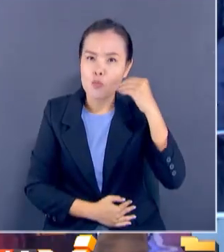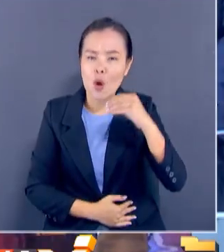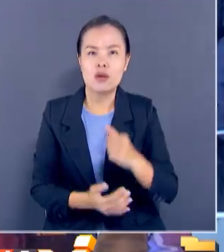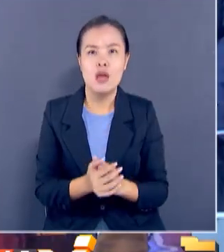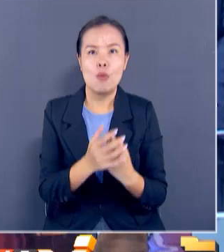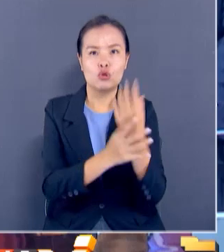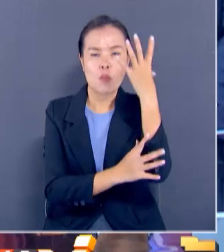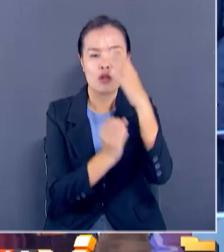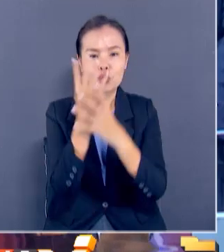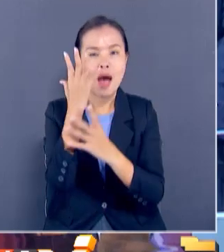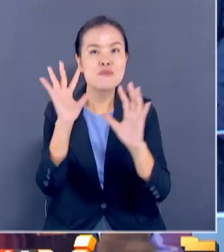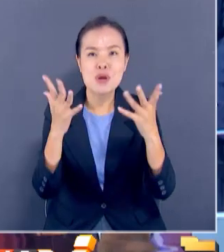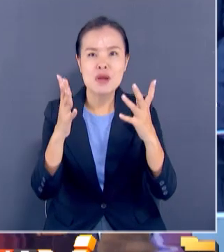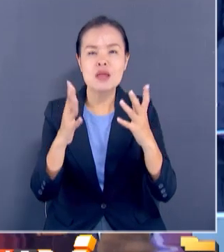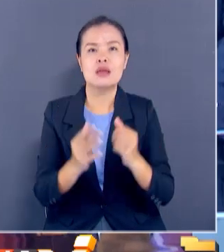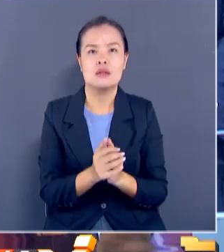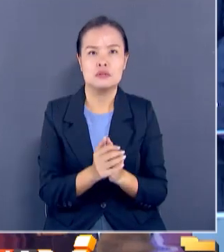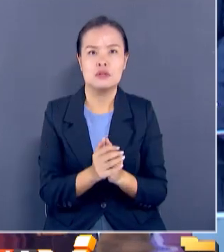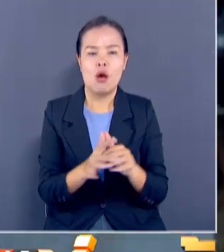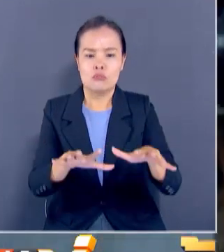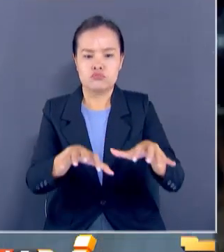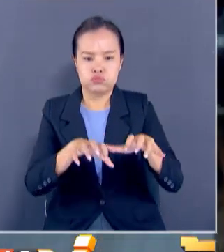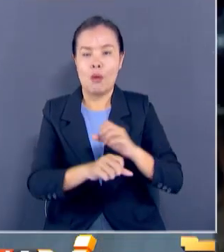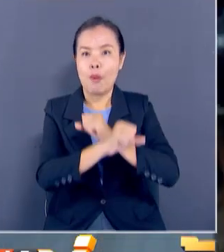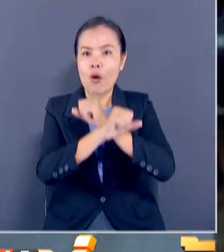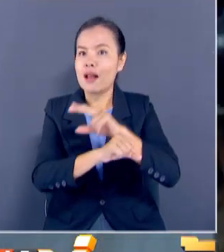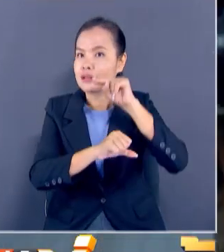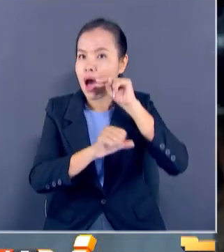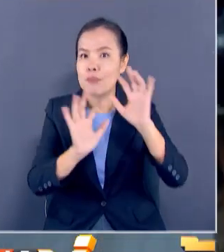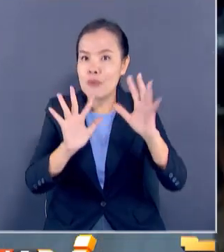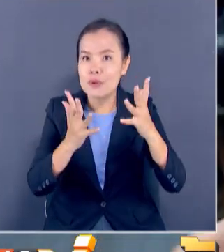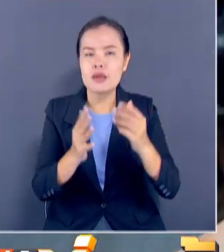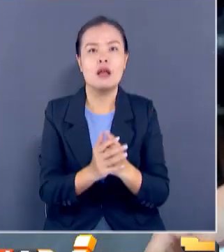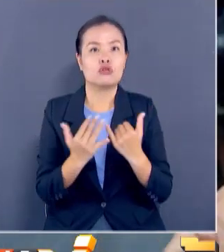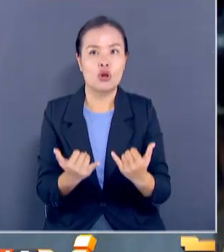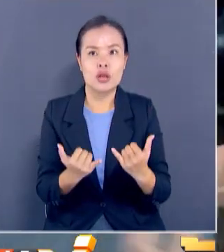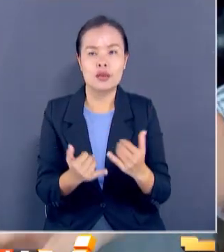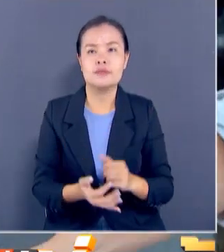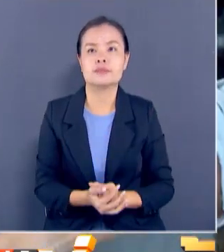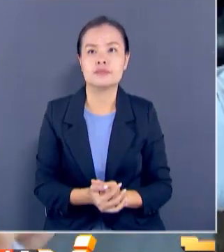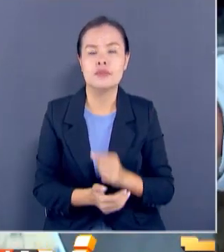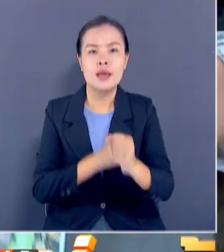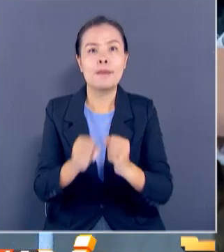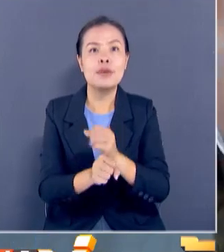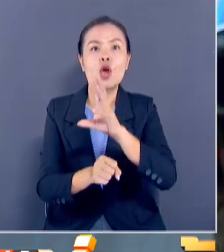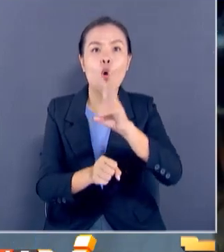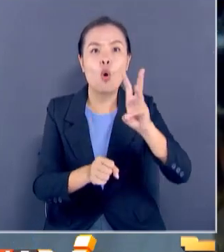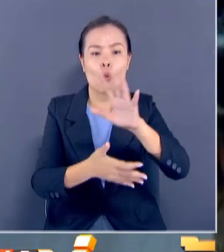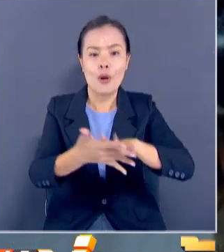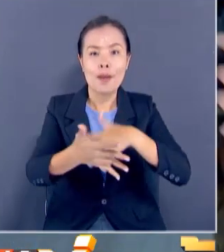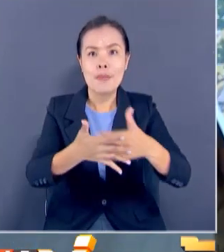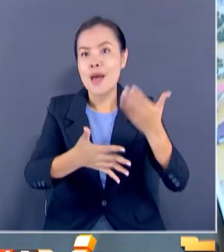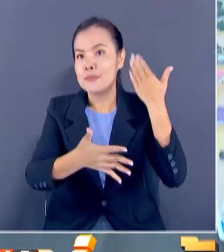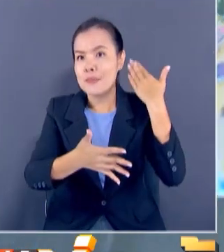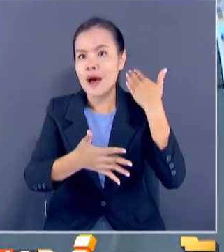พื้นที่ที่เป็นฟองน้ำสำหรับการรับน้ำไว้สิ่งที่เรามีอยู่ปัจจุบันเนี้ยแผนนี่เพิ่งปี66เองนะครับ ปีที่